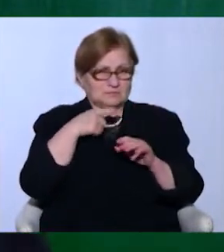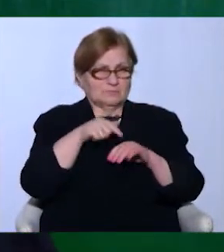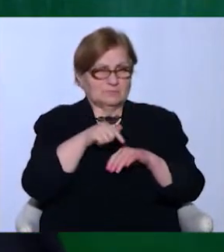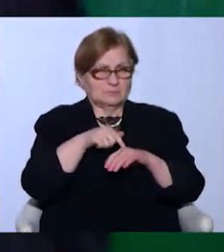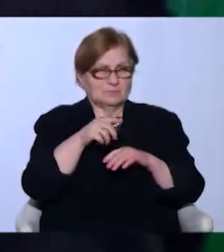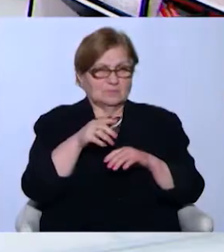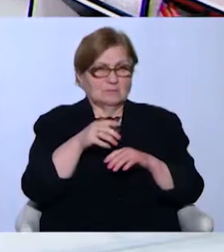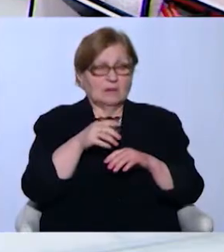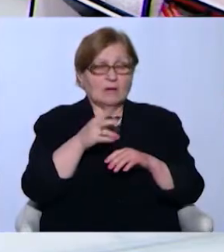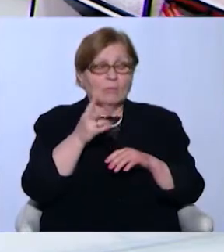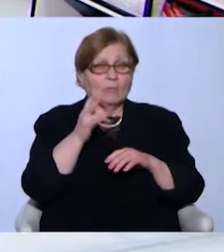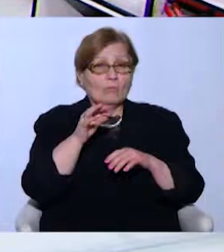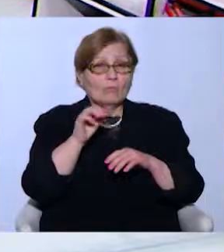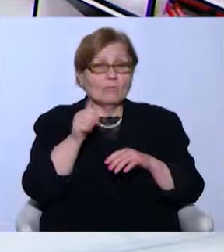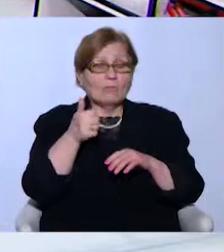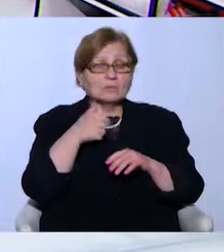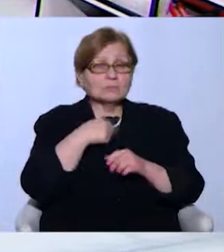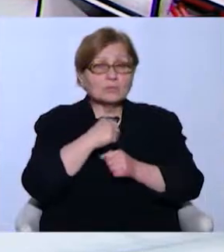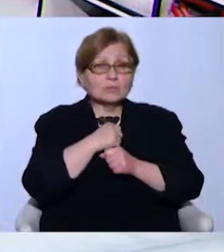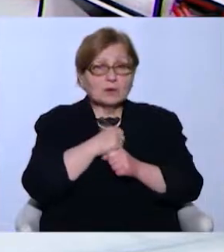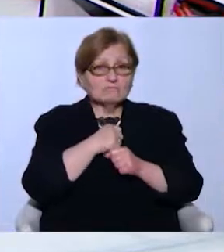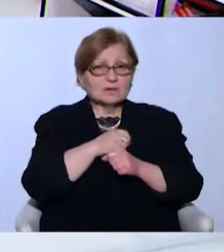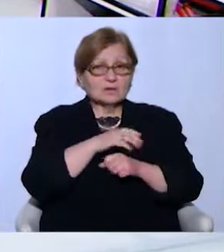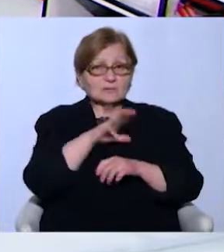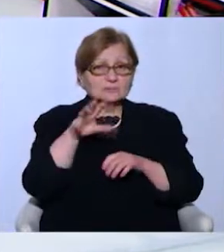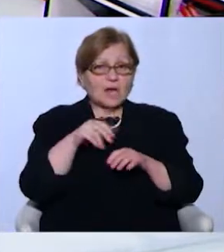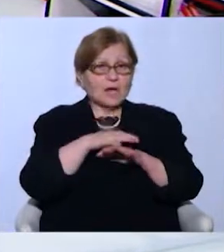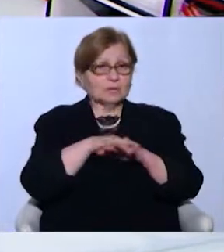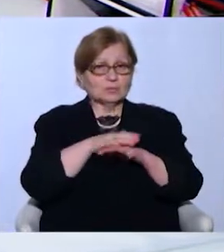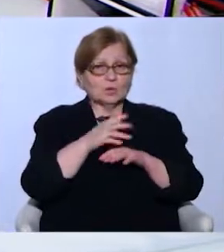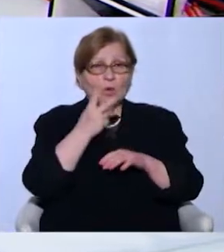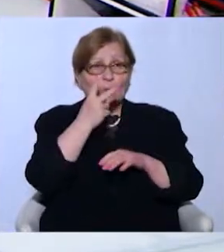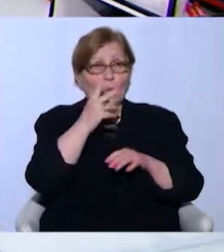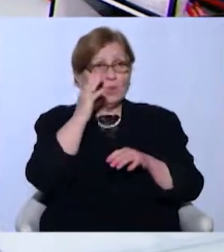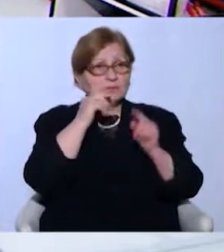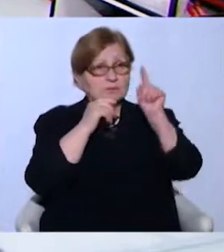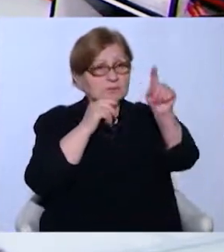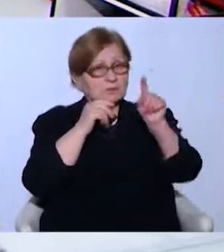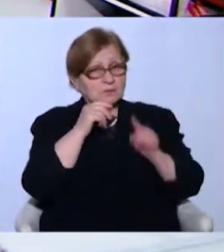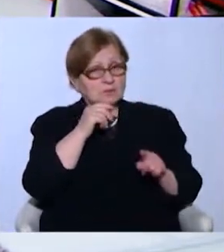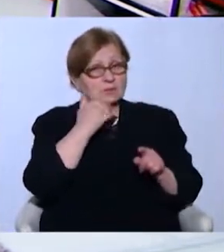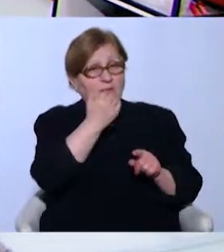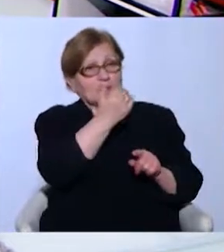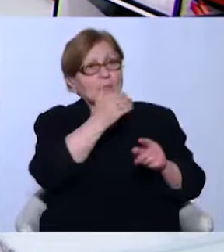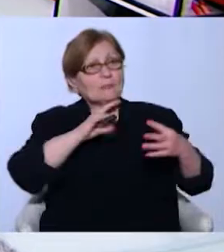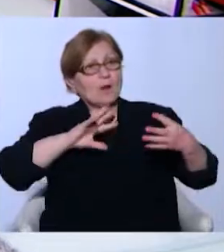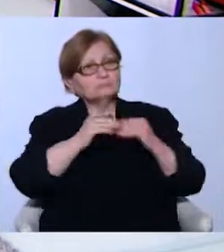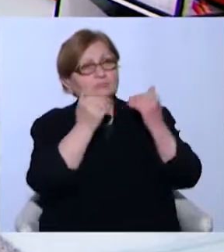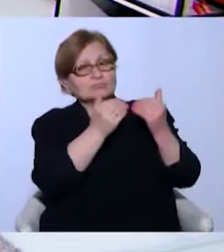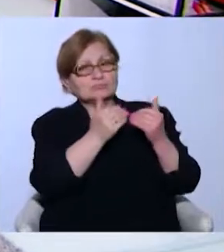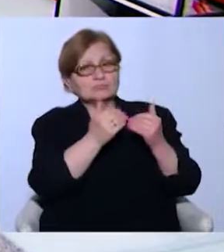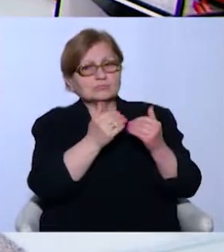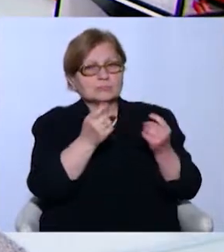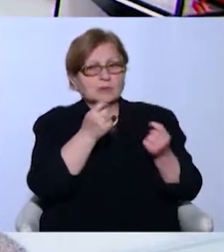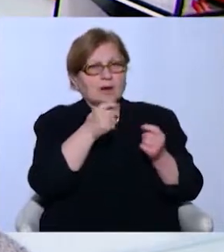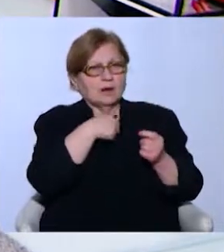მაგრამ როგორ გავაკეთო მე ზოგადად, როგორ ნახო ორი რიცხვის საერთო უმცირესი ჯერადი? წერო